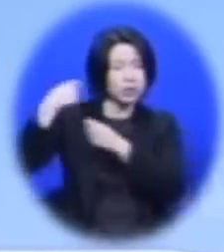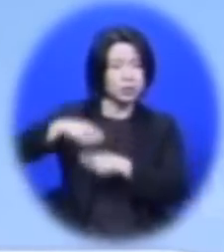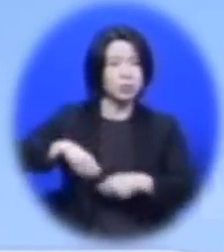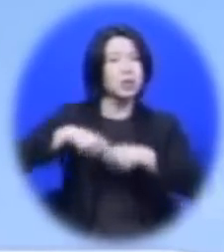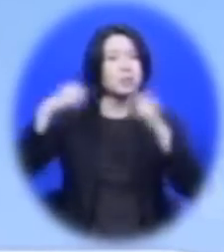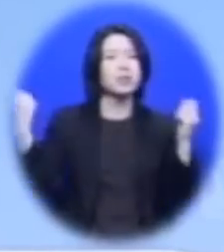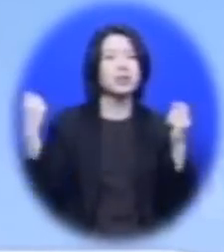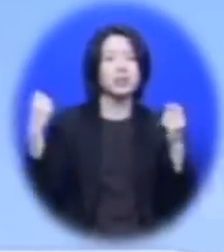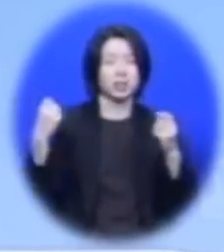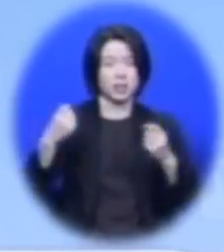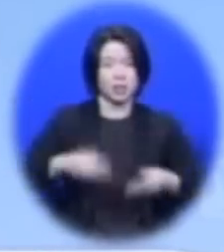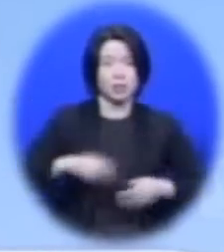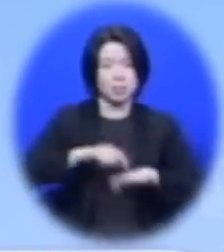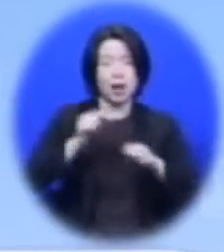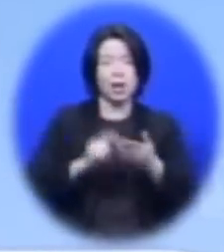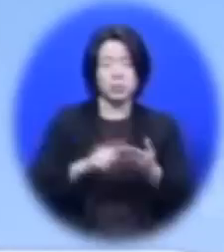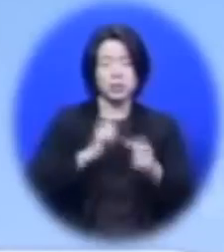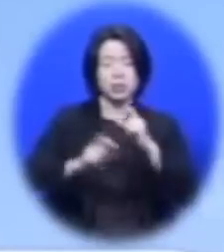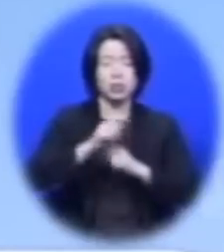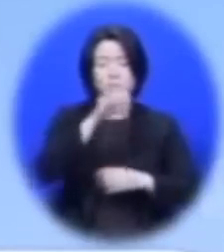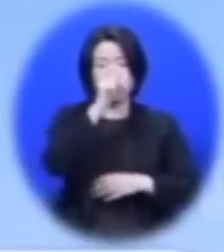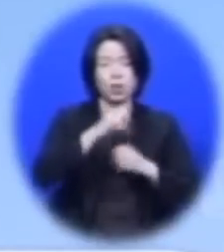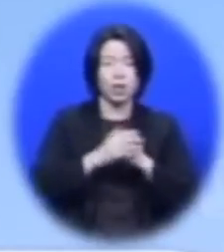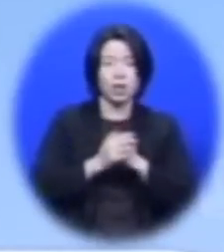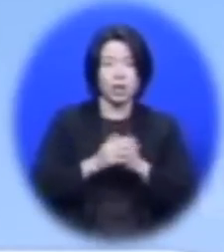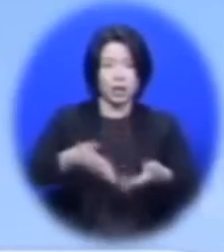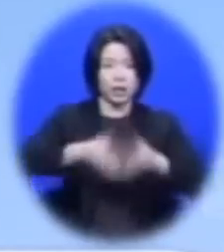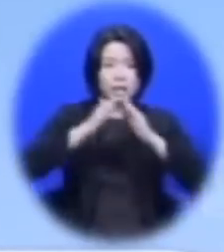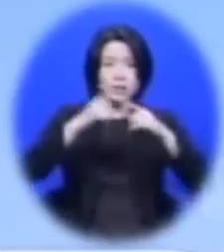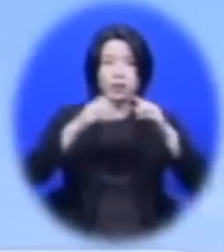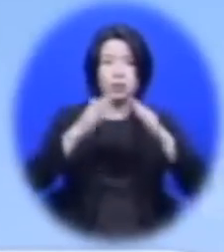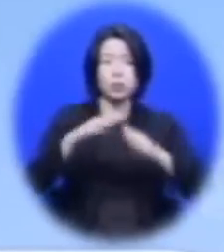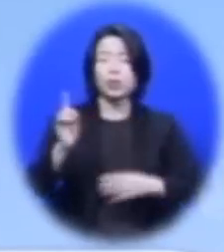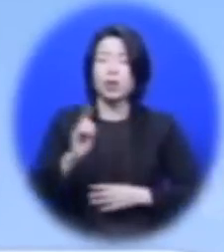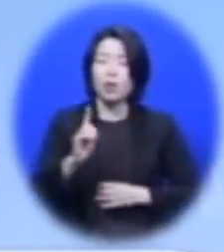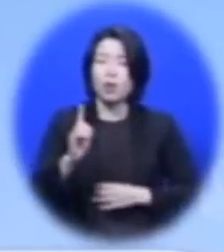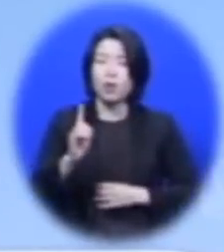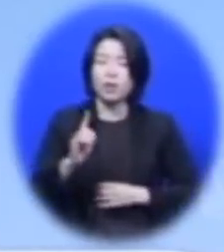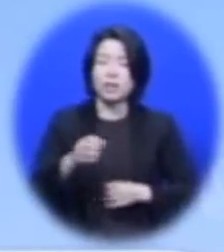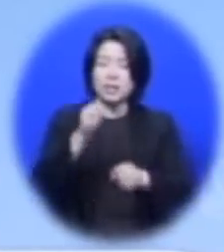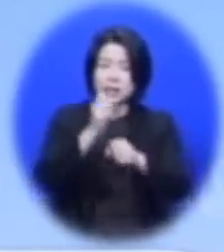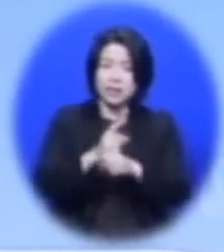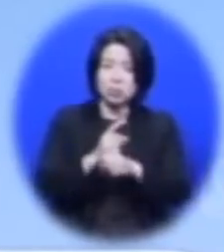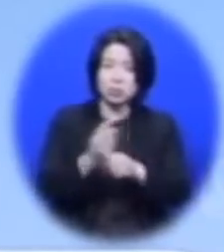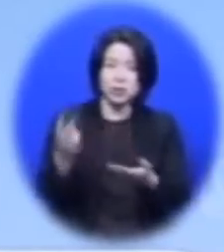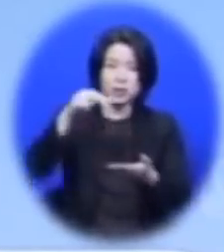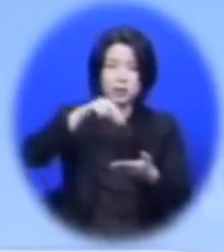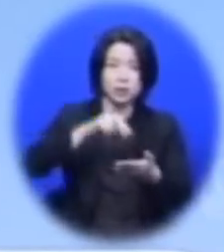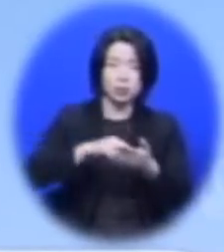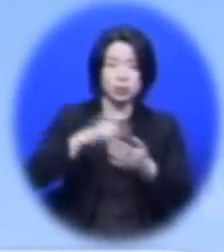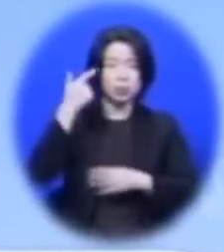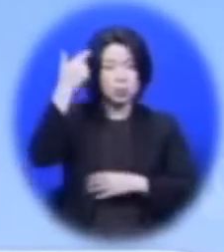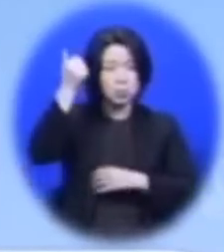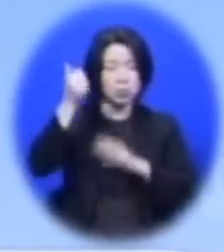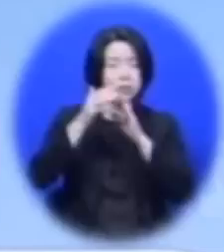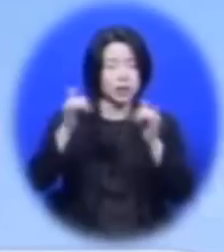더할걸. 개척해 놓은 교회들은 어떡하냐고? 이미 세워둔 목회자들이 잘 이끌어 나갈